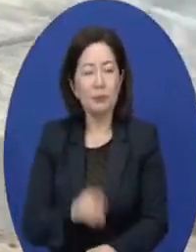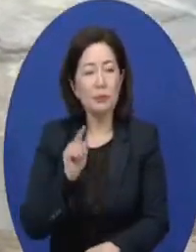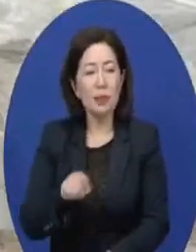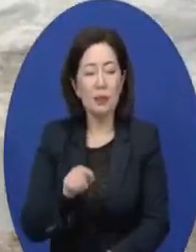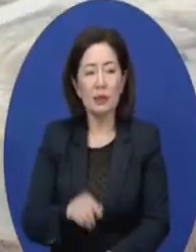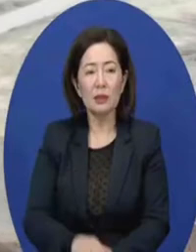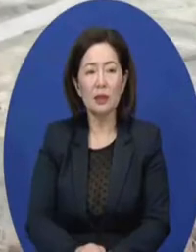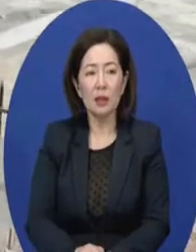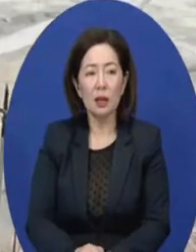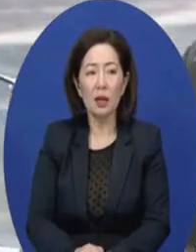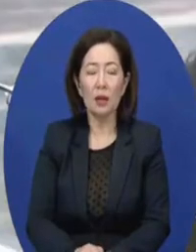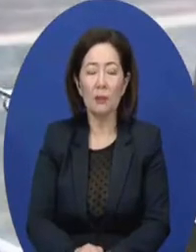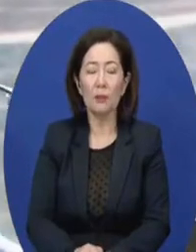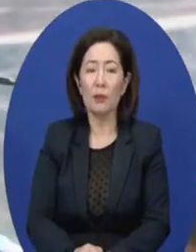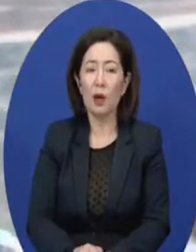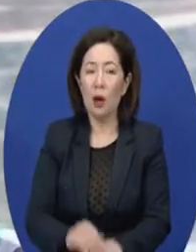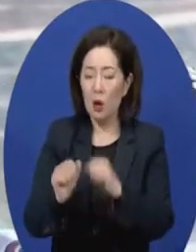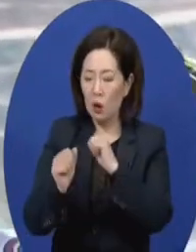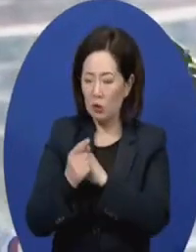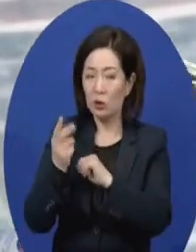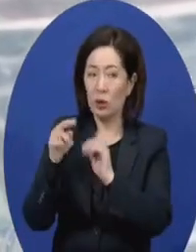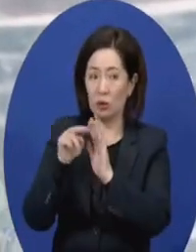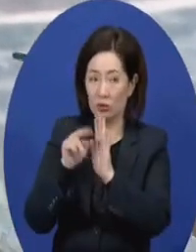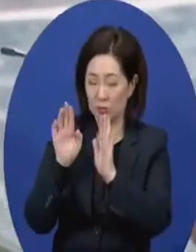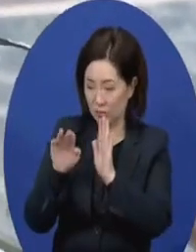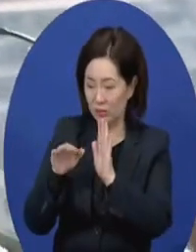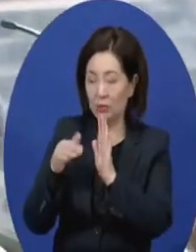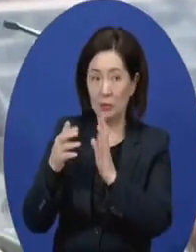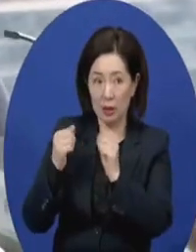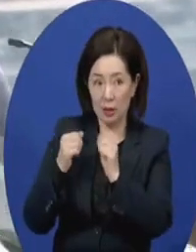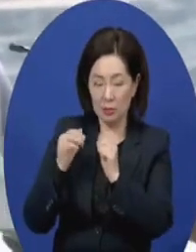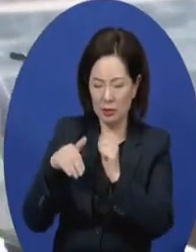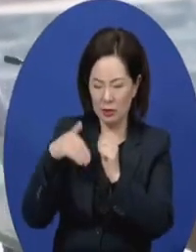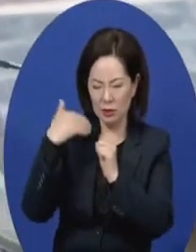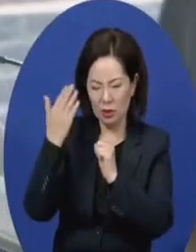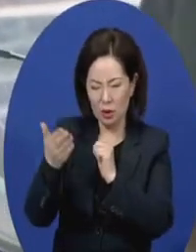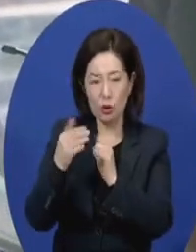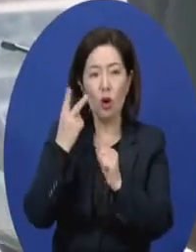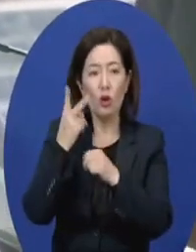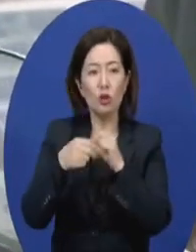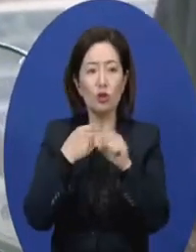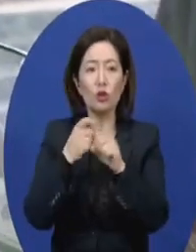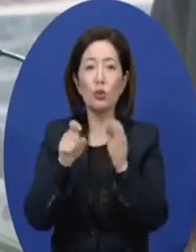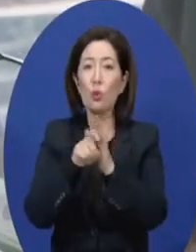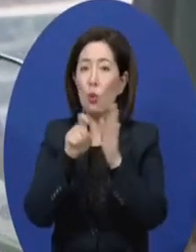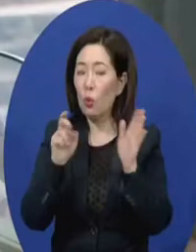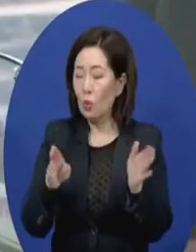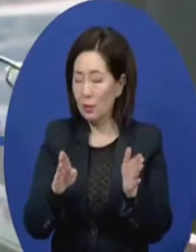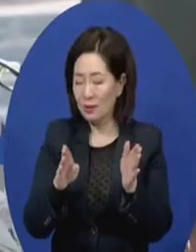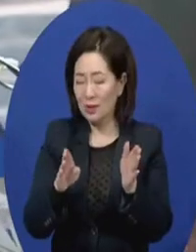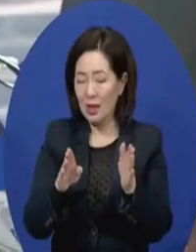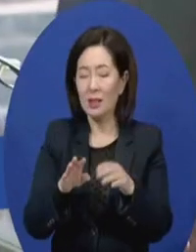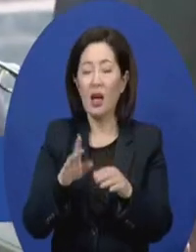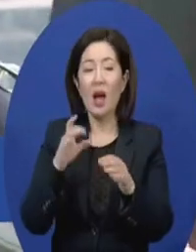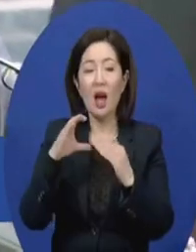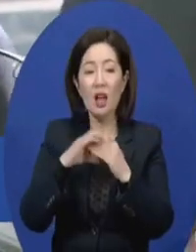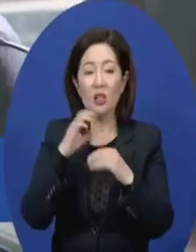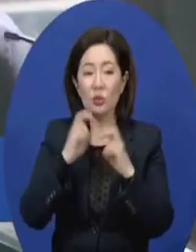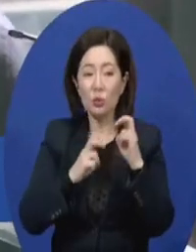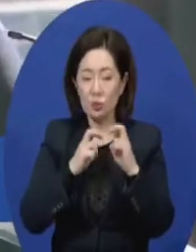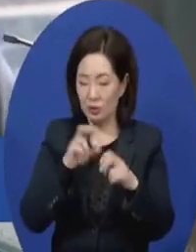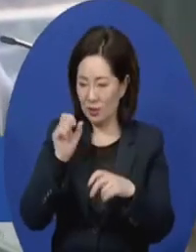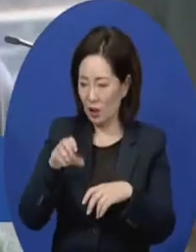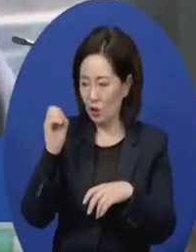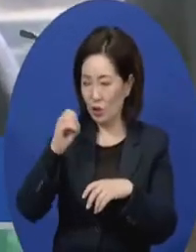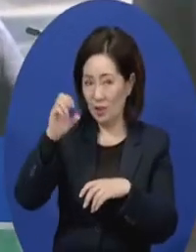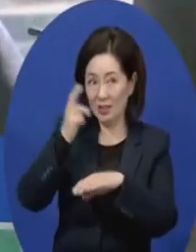авсан. За тэрнээс хойш 2 жилийн хугацаа өнгөрсөн байна. 2 жилийн хугацаанд Эрдэнэт үйлдвэр маань одоо та бүхэн